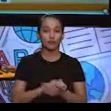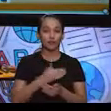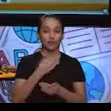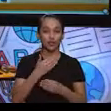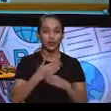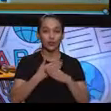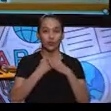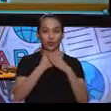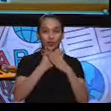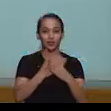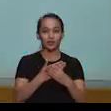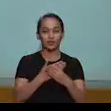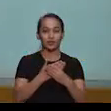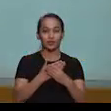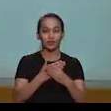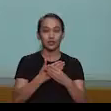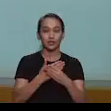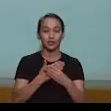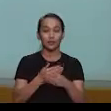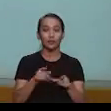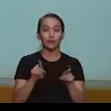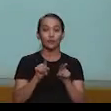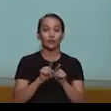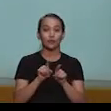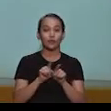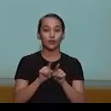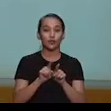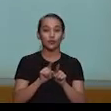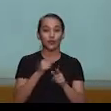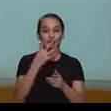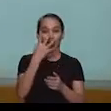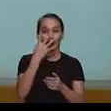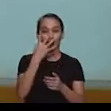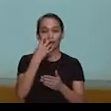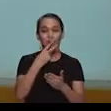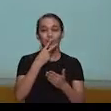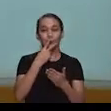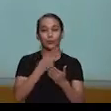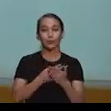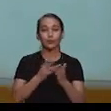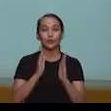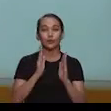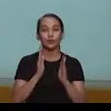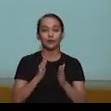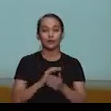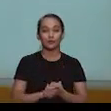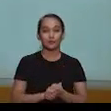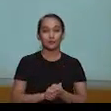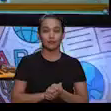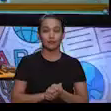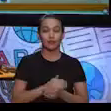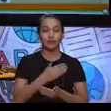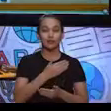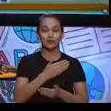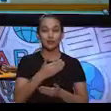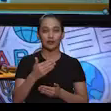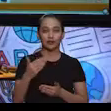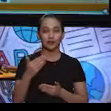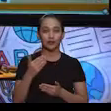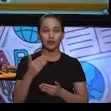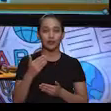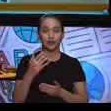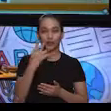Sizga yordam tariqasida ushbu narsalarning rasmini namoyish etyapman. Siz